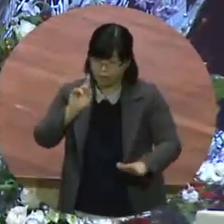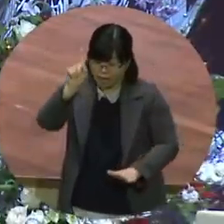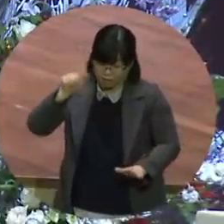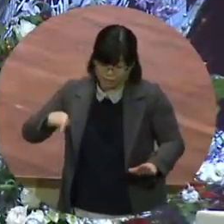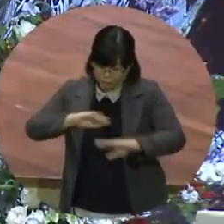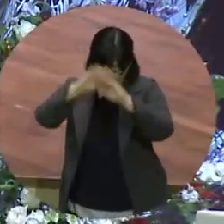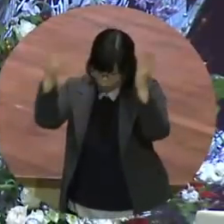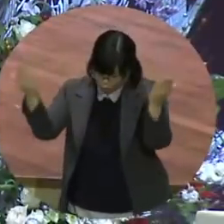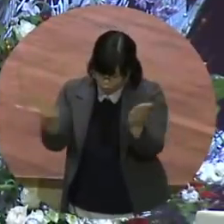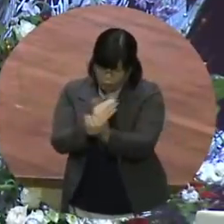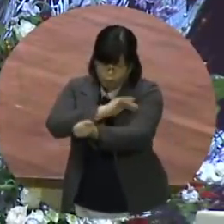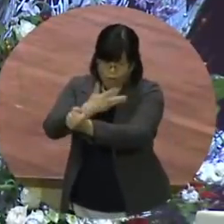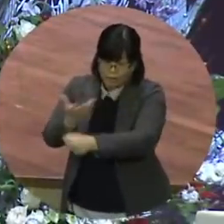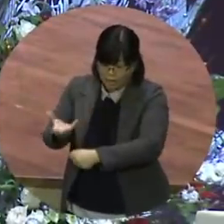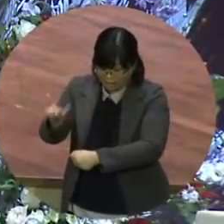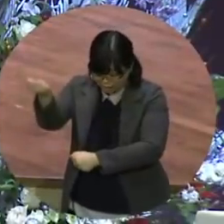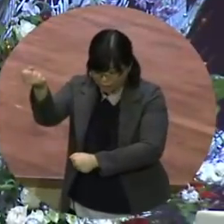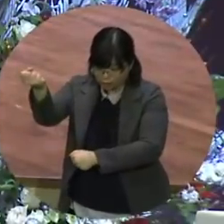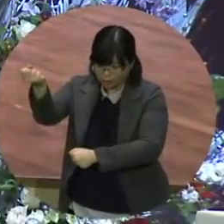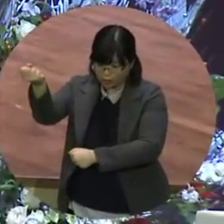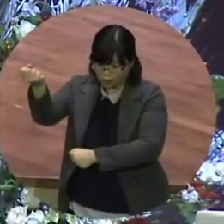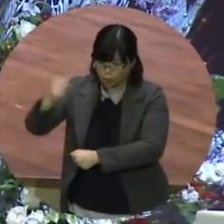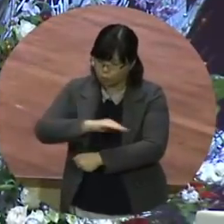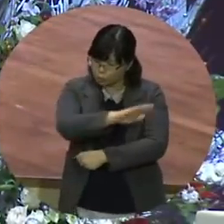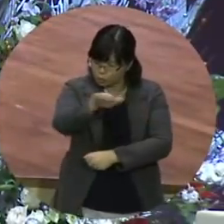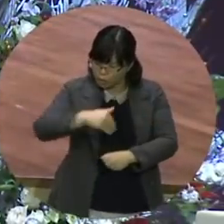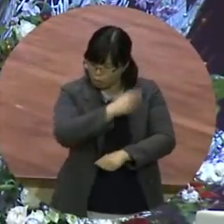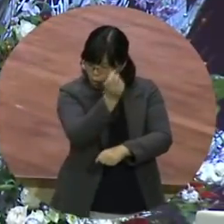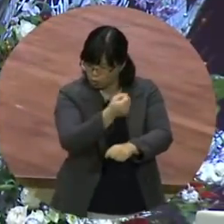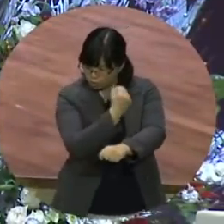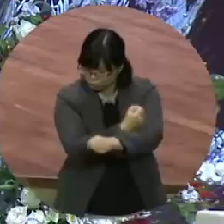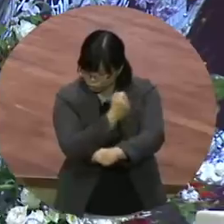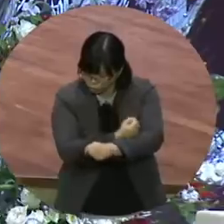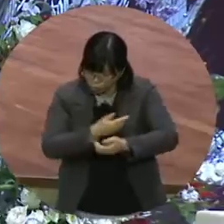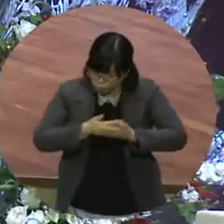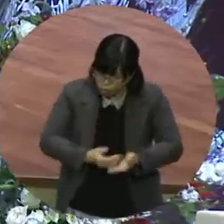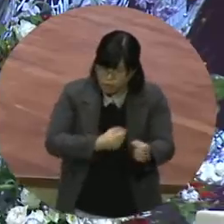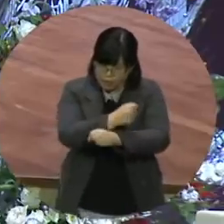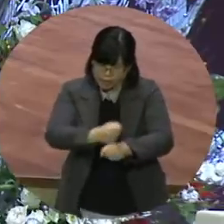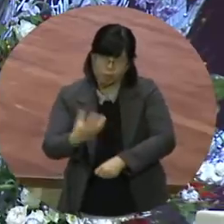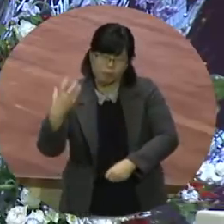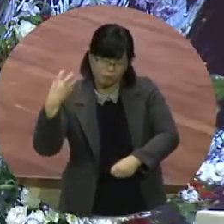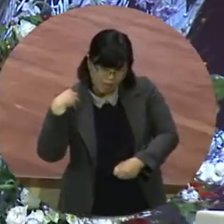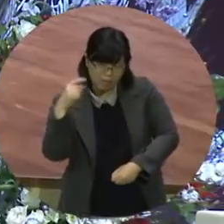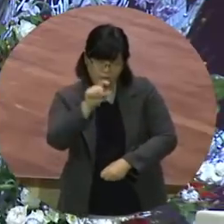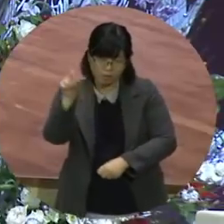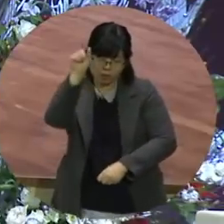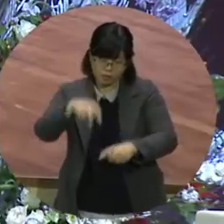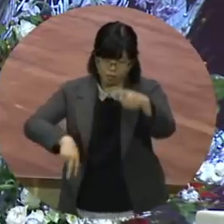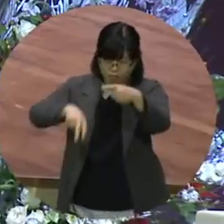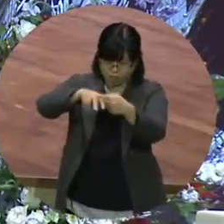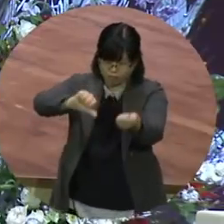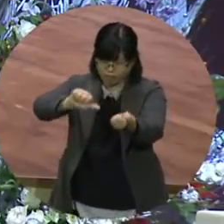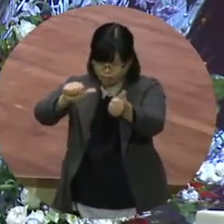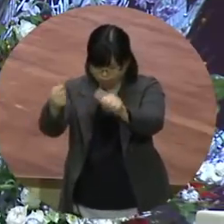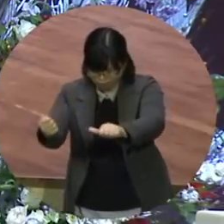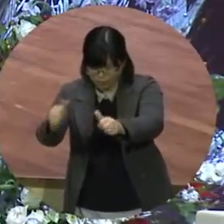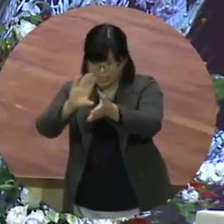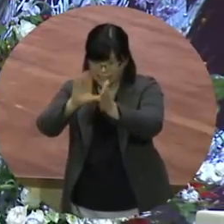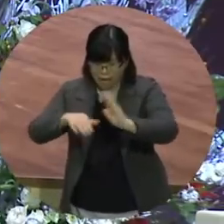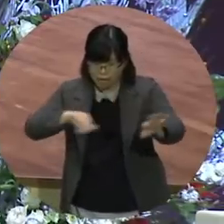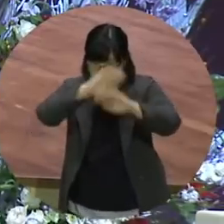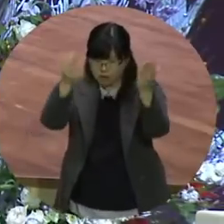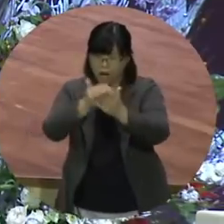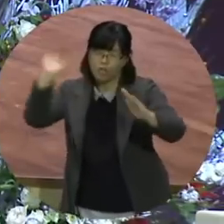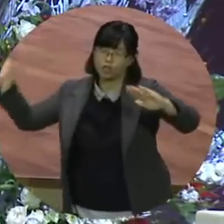땅의 모든 것을 가지시고 우리의 모든 수고하고 모은 짐을 다 지시고 십자가에서 다 이루었다. 인생